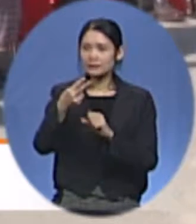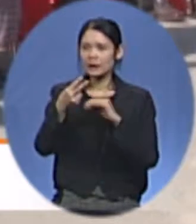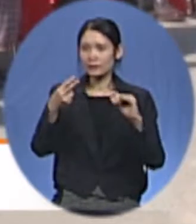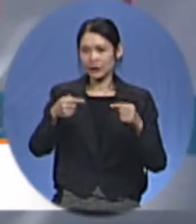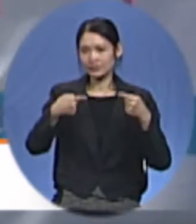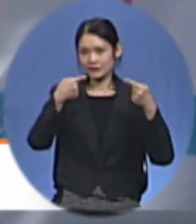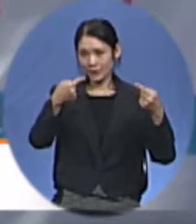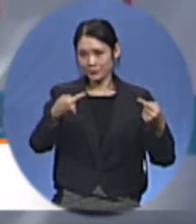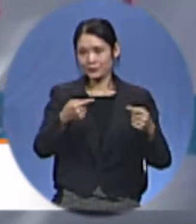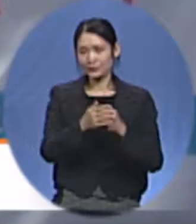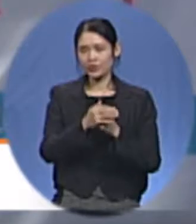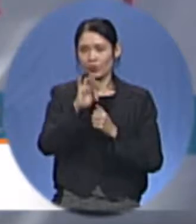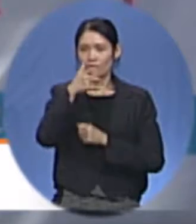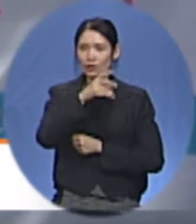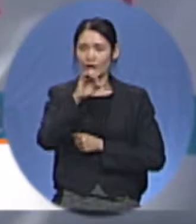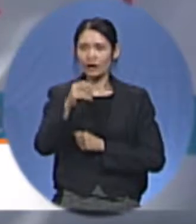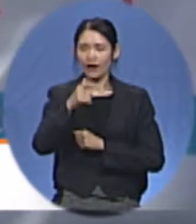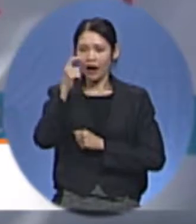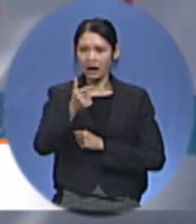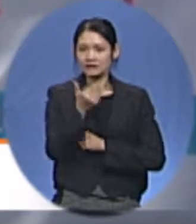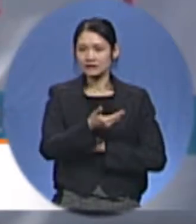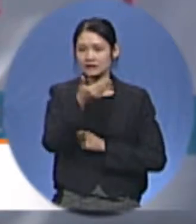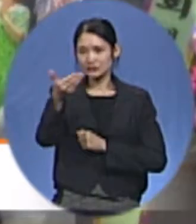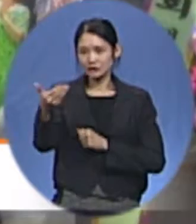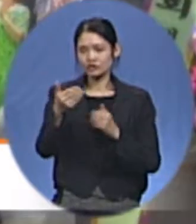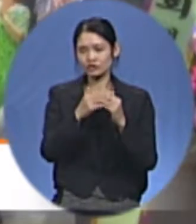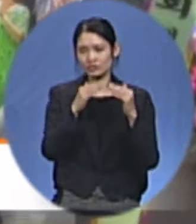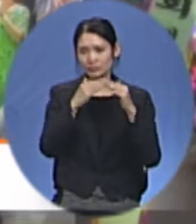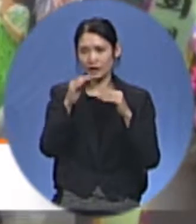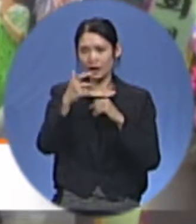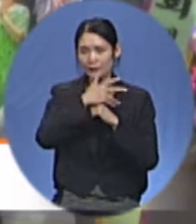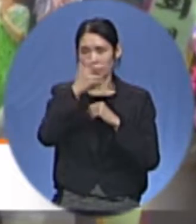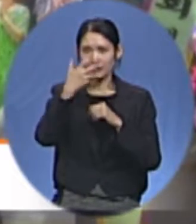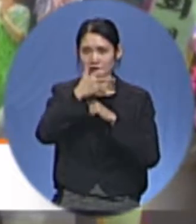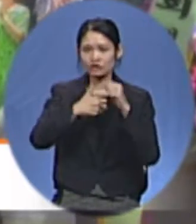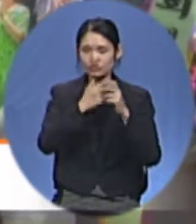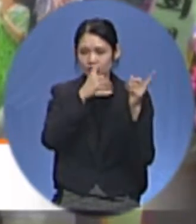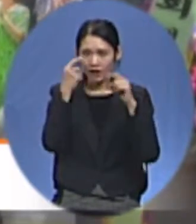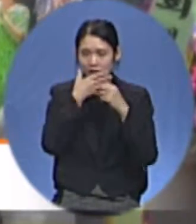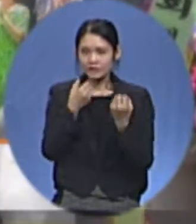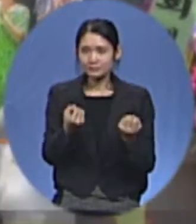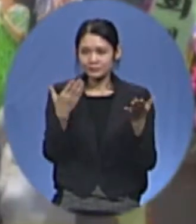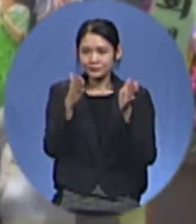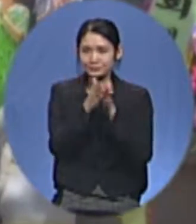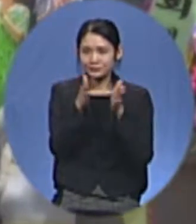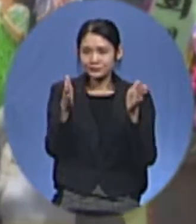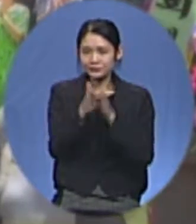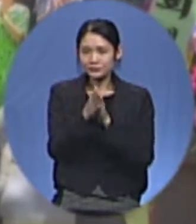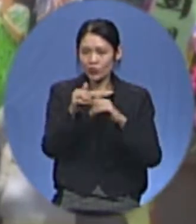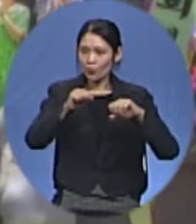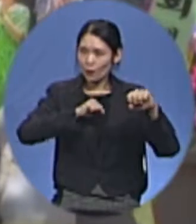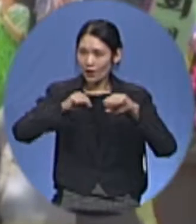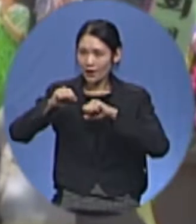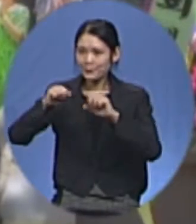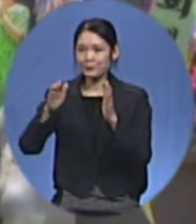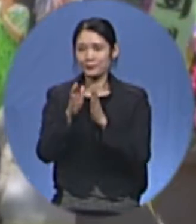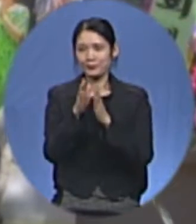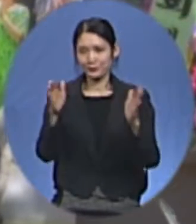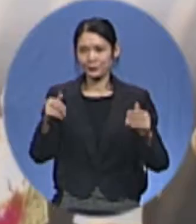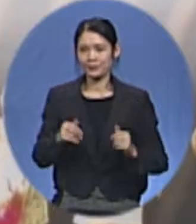가운데 고려인 강제 이주 80주년 기념사업 추진위원회가 출범식을 갖고 본격적인 활동에